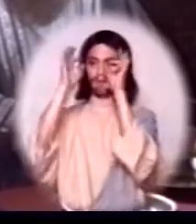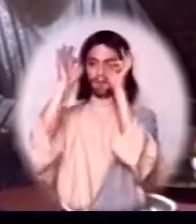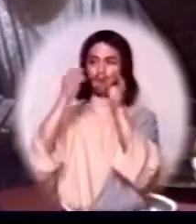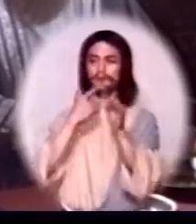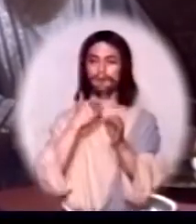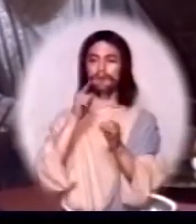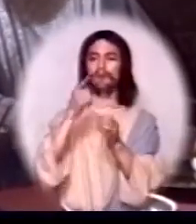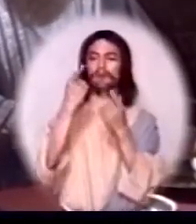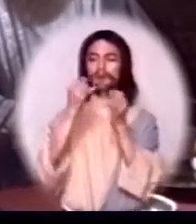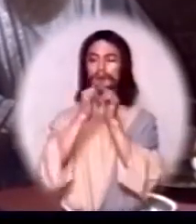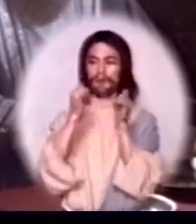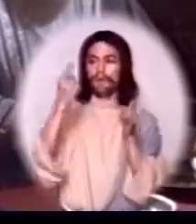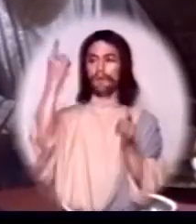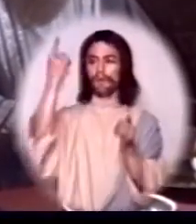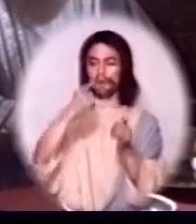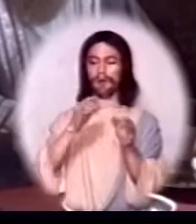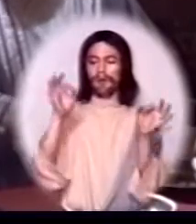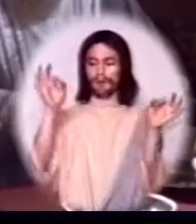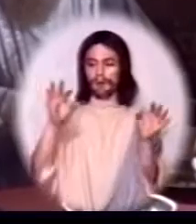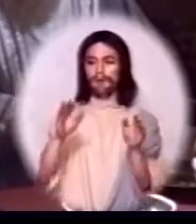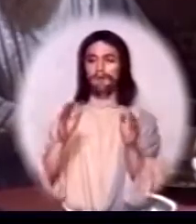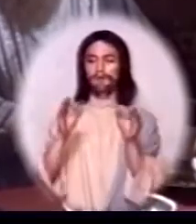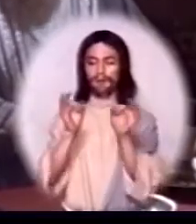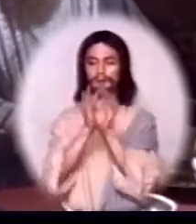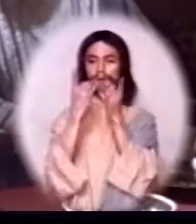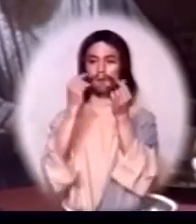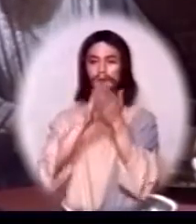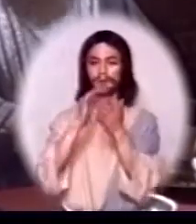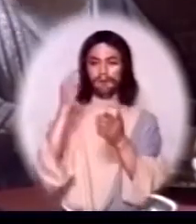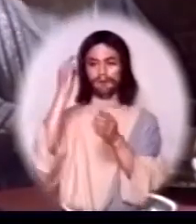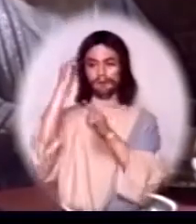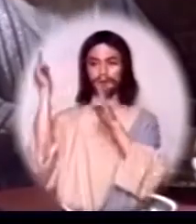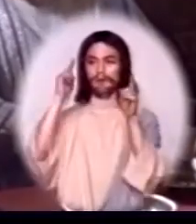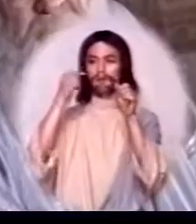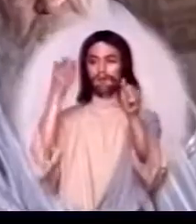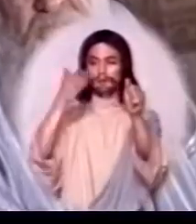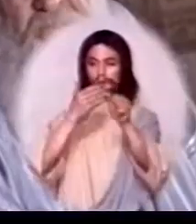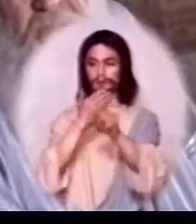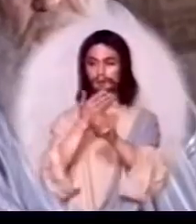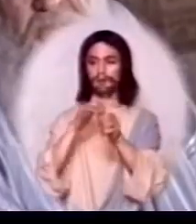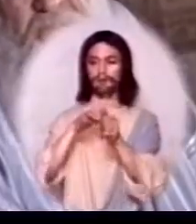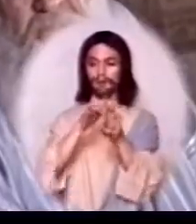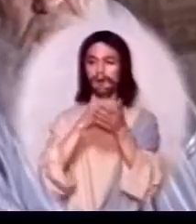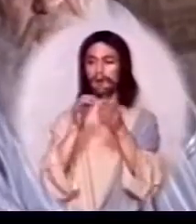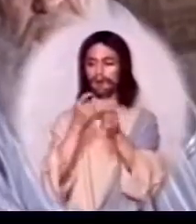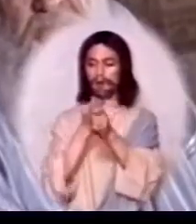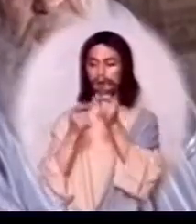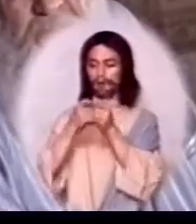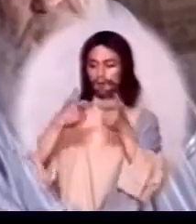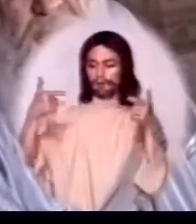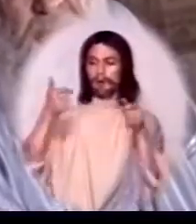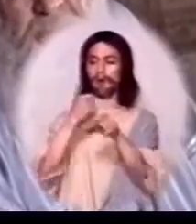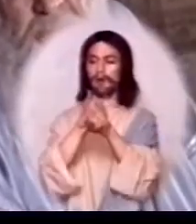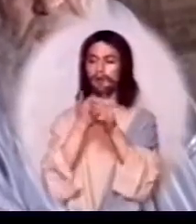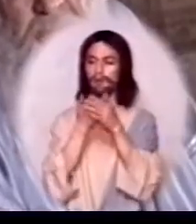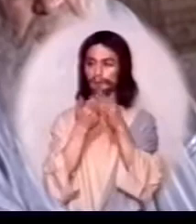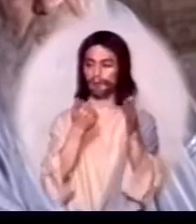보았지. 그런 사람들은 왔다가 떠들다가 사라지겠지. 정신 차려요. 따르는 자들이 날마다